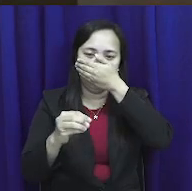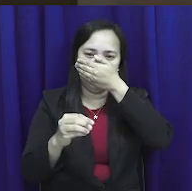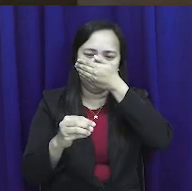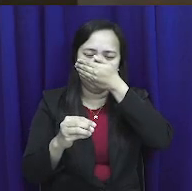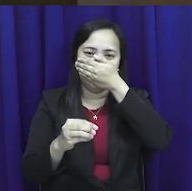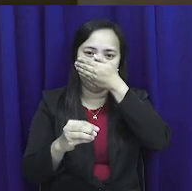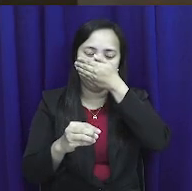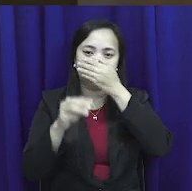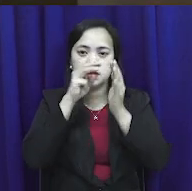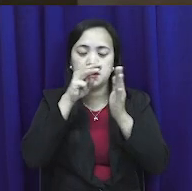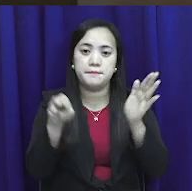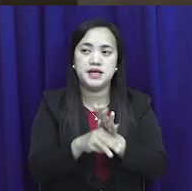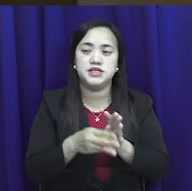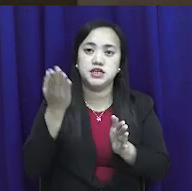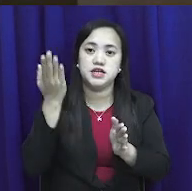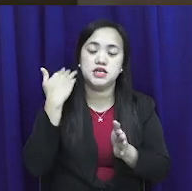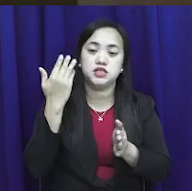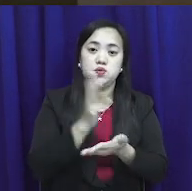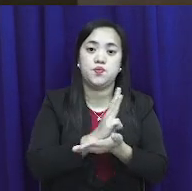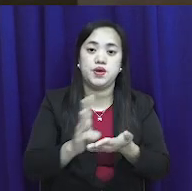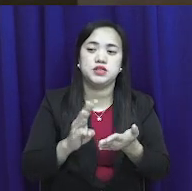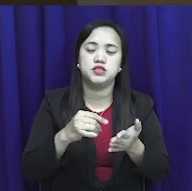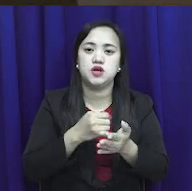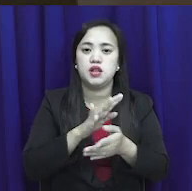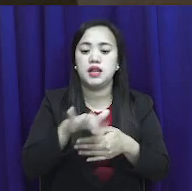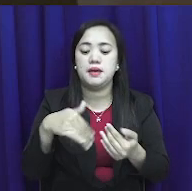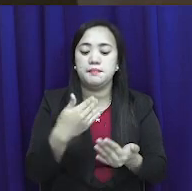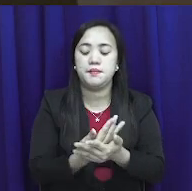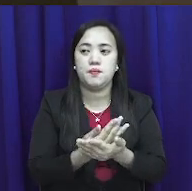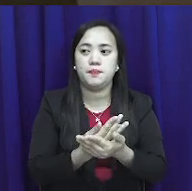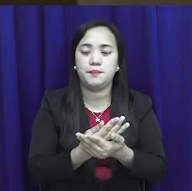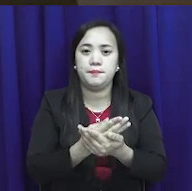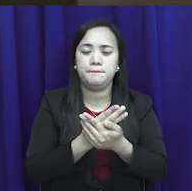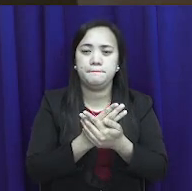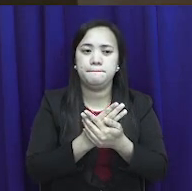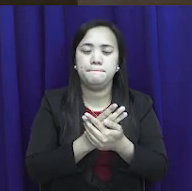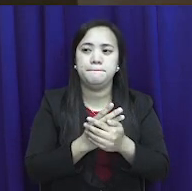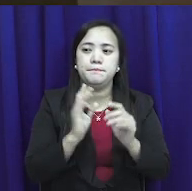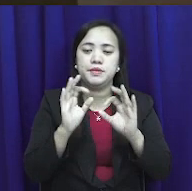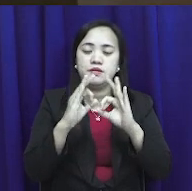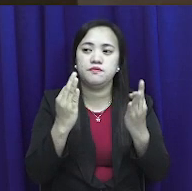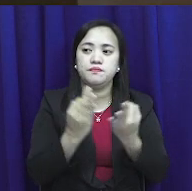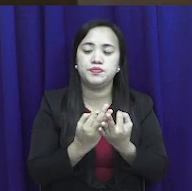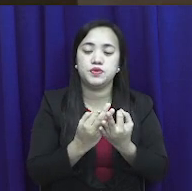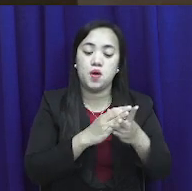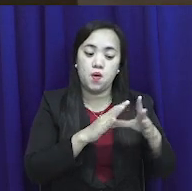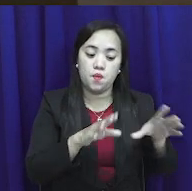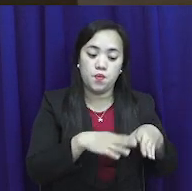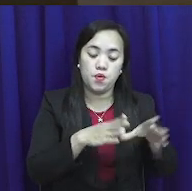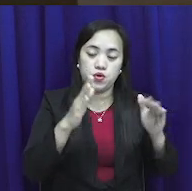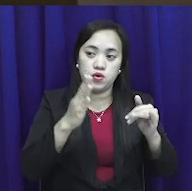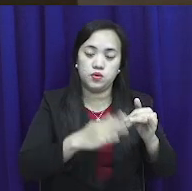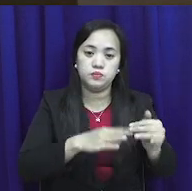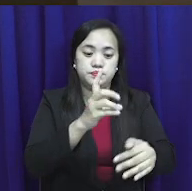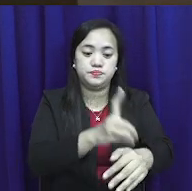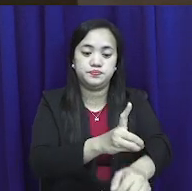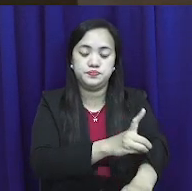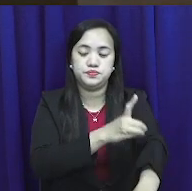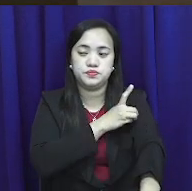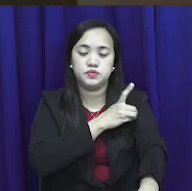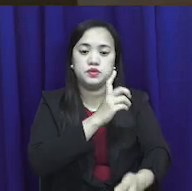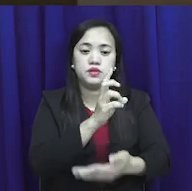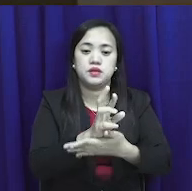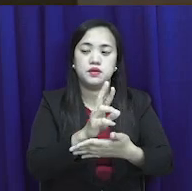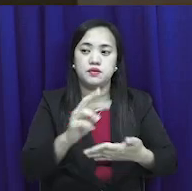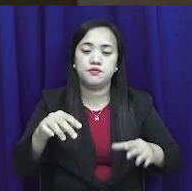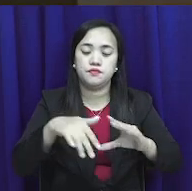Regarding sa family and Ministry sabi niya work sabi ni Pastor work on developing your relationship from